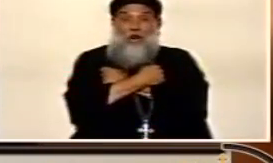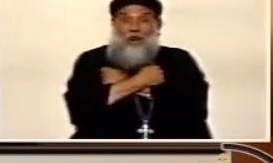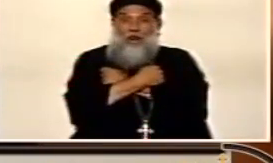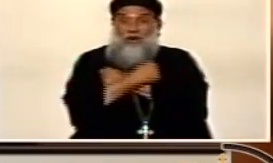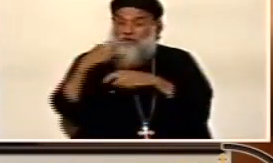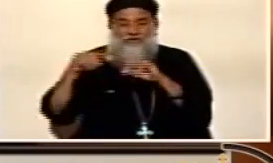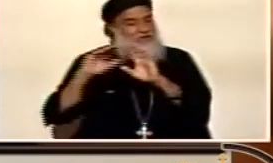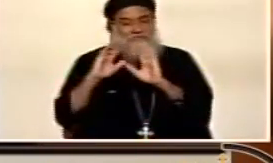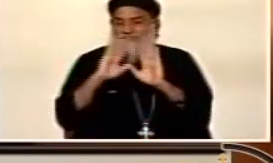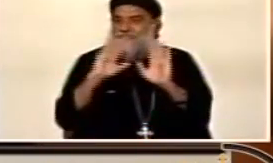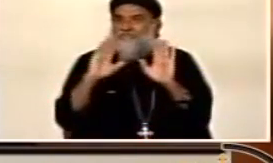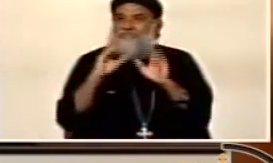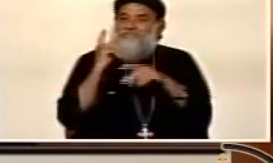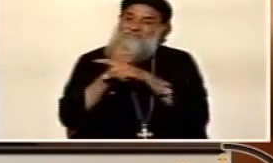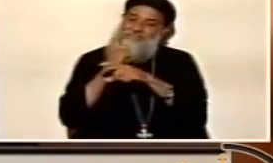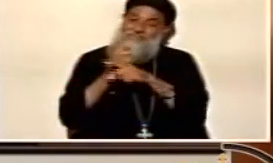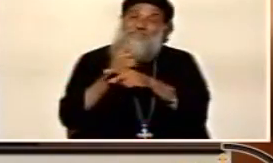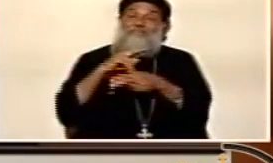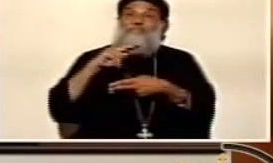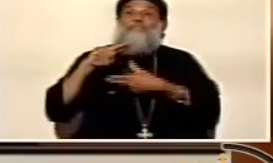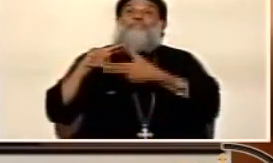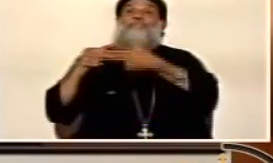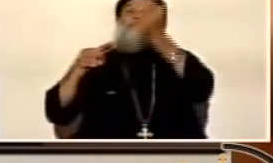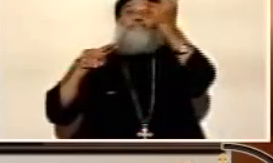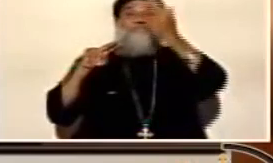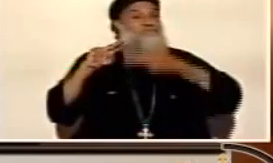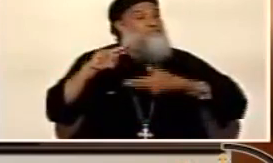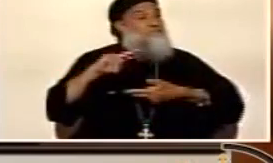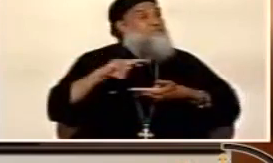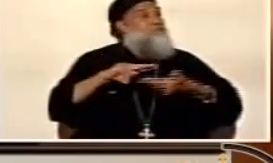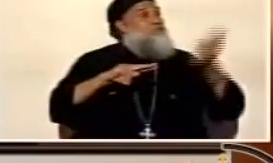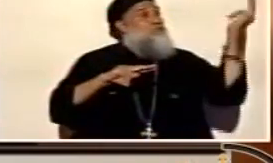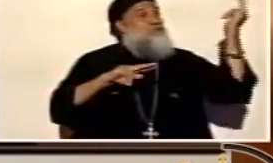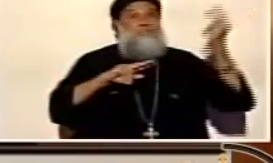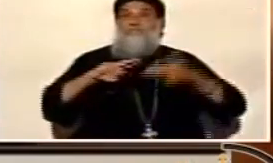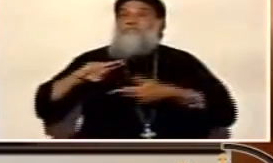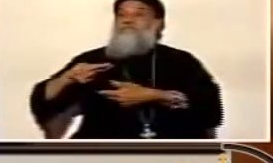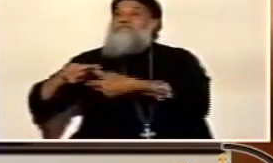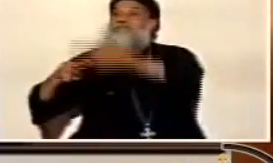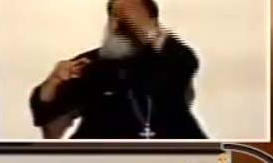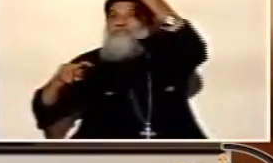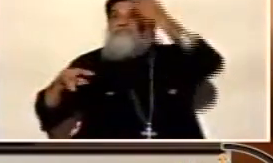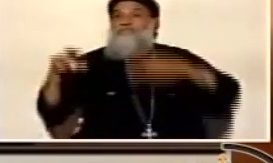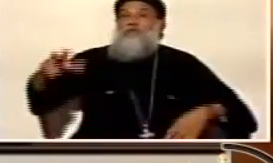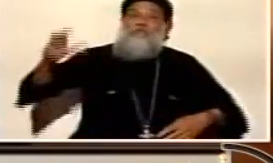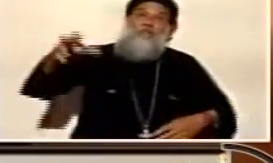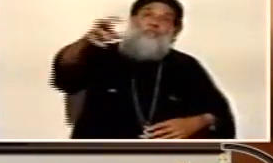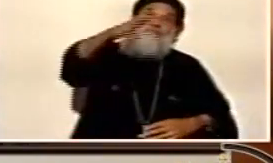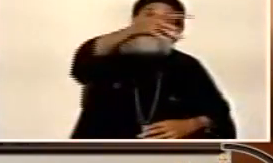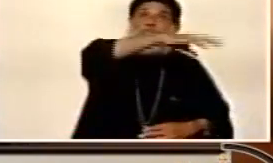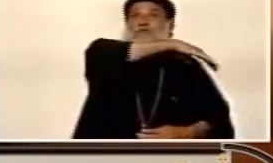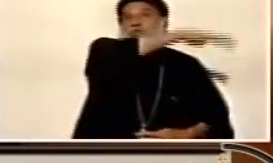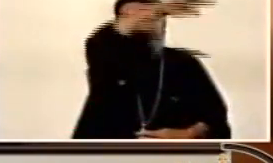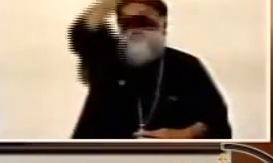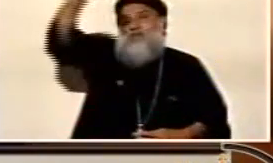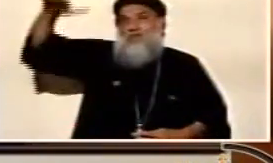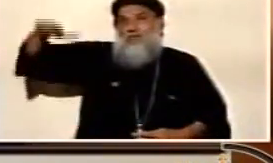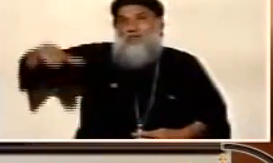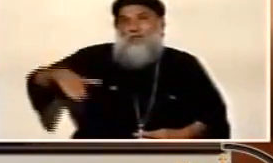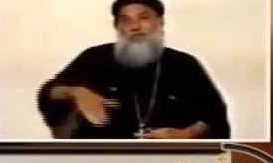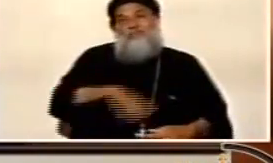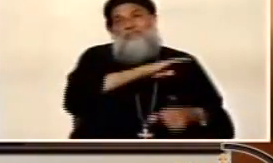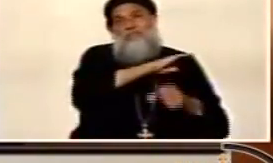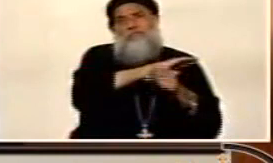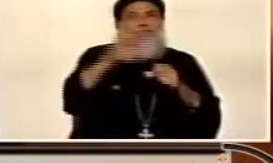الرسل راح مكان ما يعرفش حاجة، وعشان كده كان مصيرهم كلهم الاستشهاد